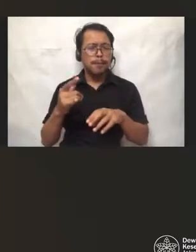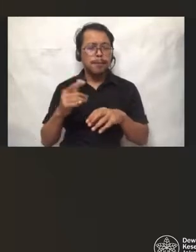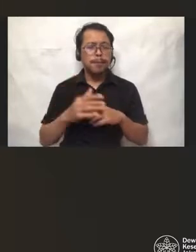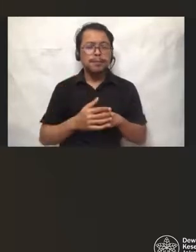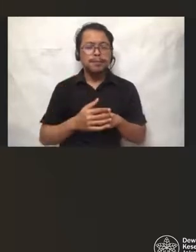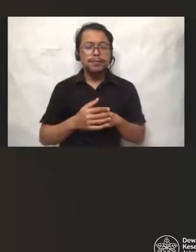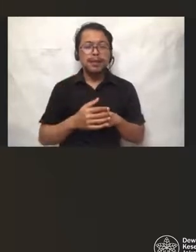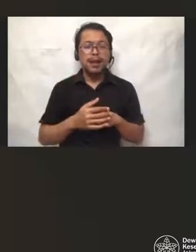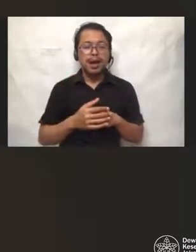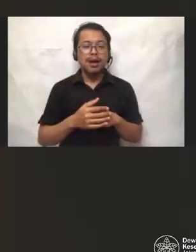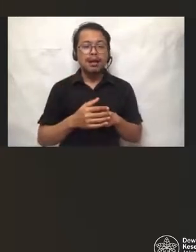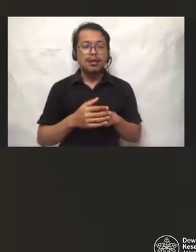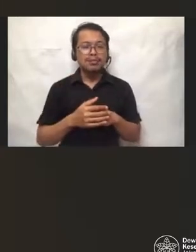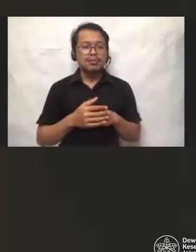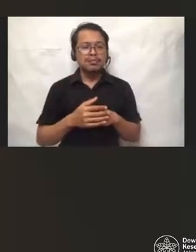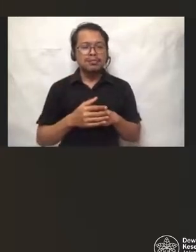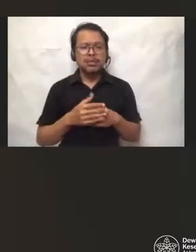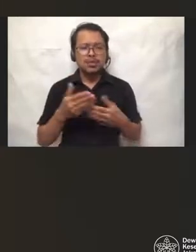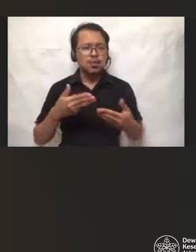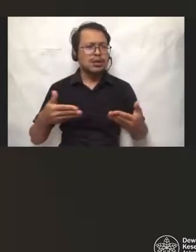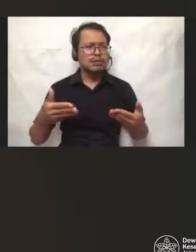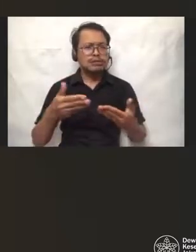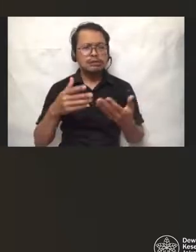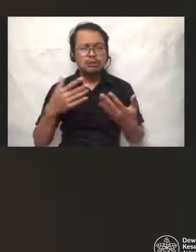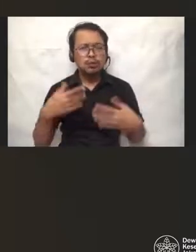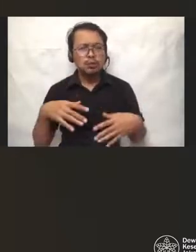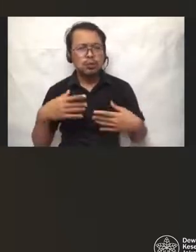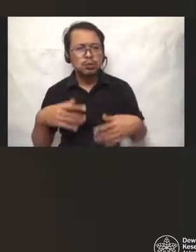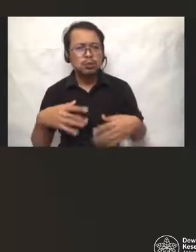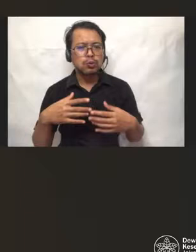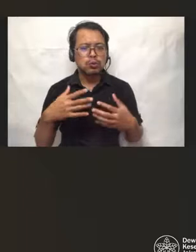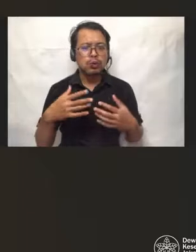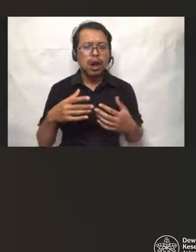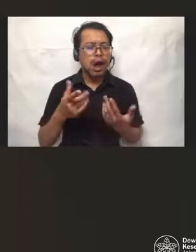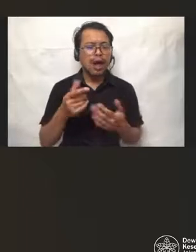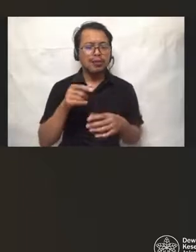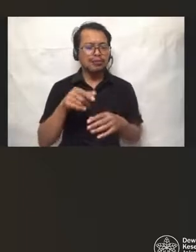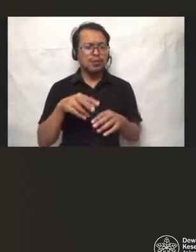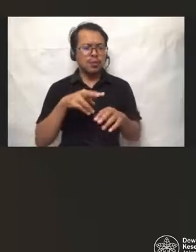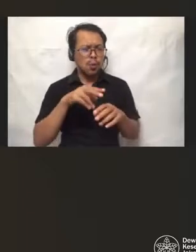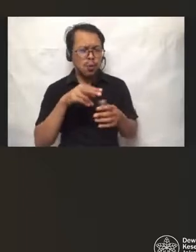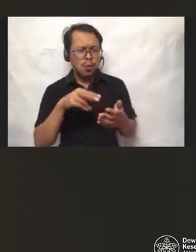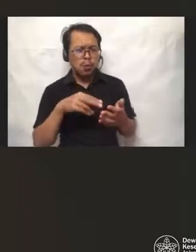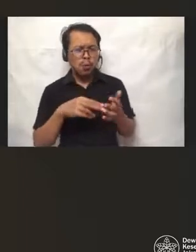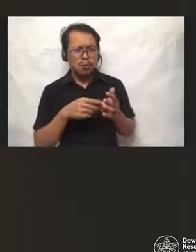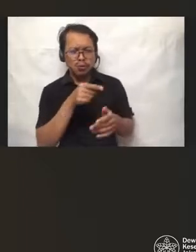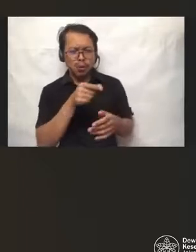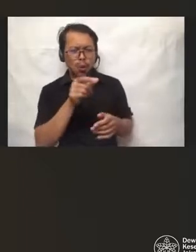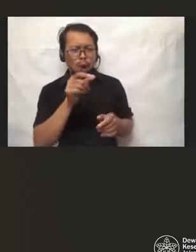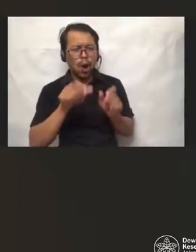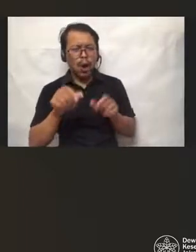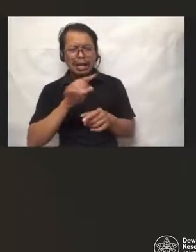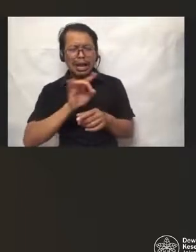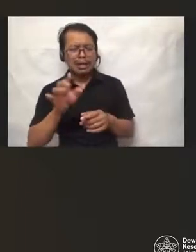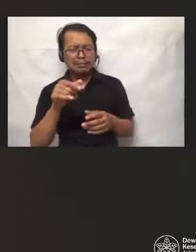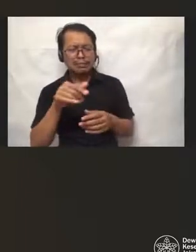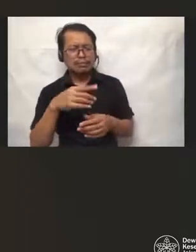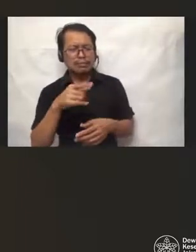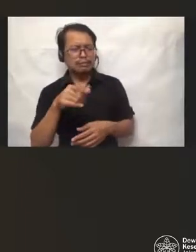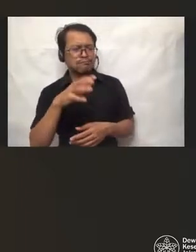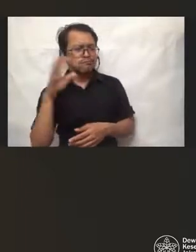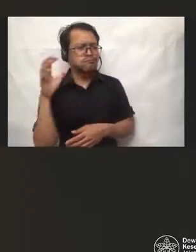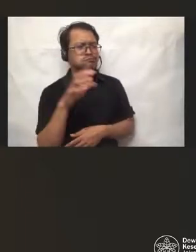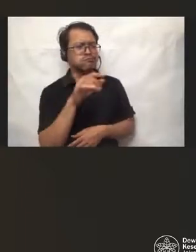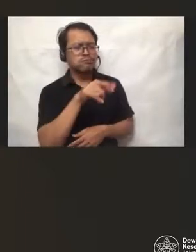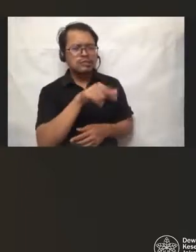Keadaan pun menjadi semakin menyeramkan karena penolakan berdiri itu menerbitkan banyak hardikan dari para pendukung FPI